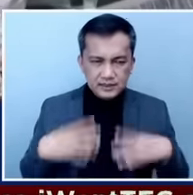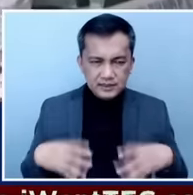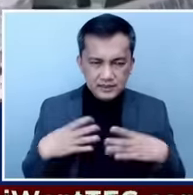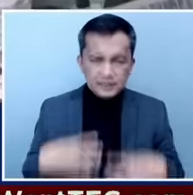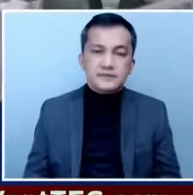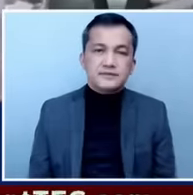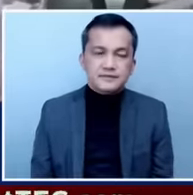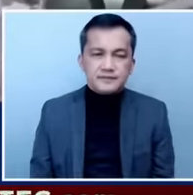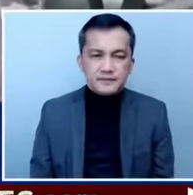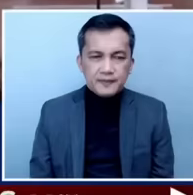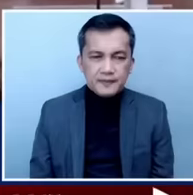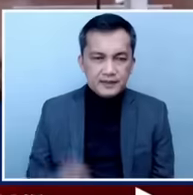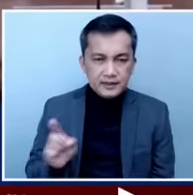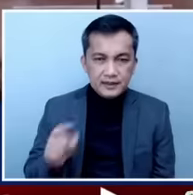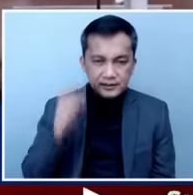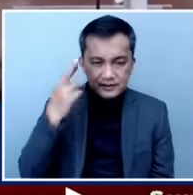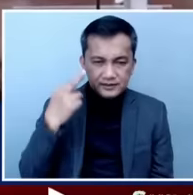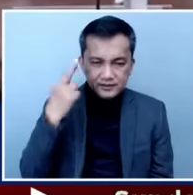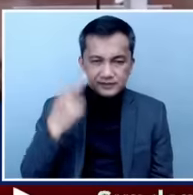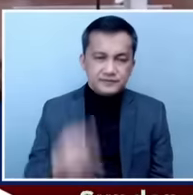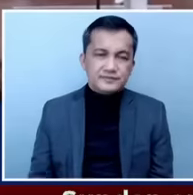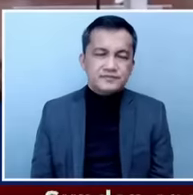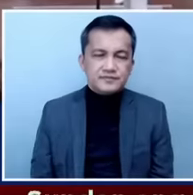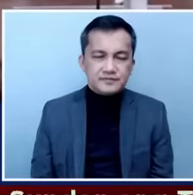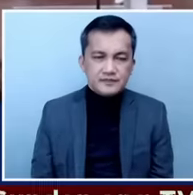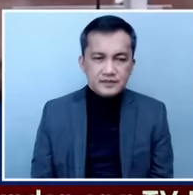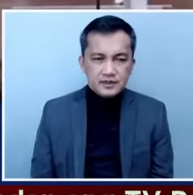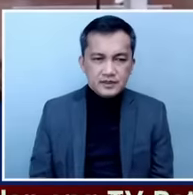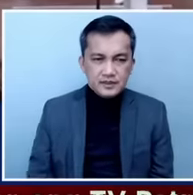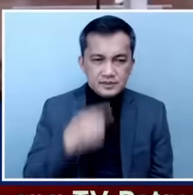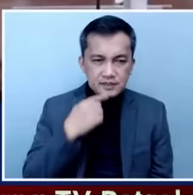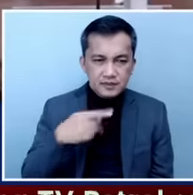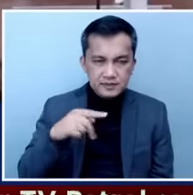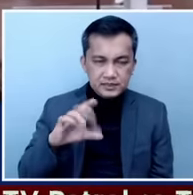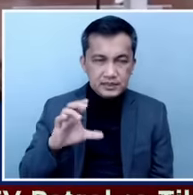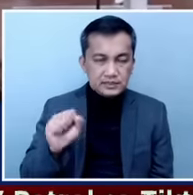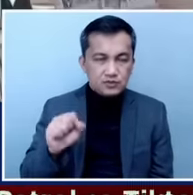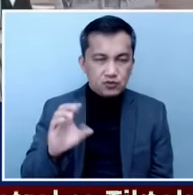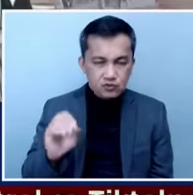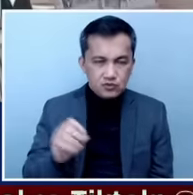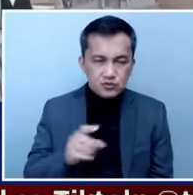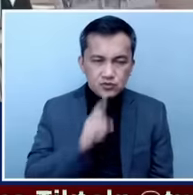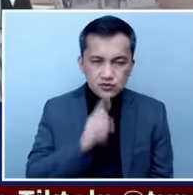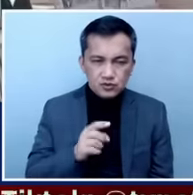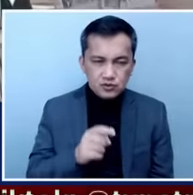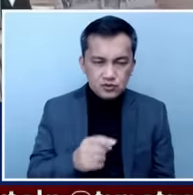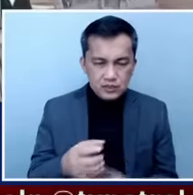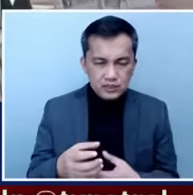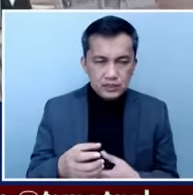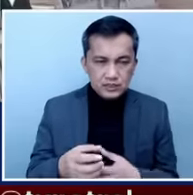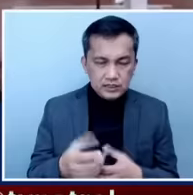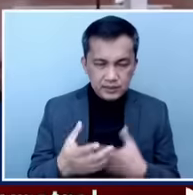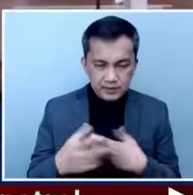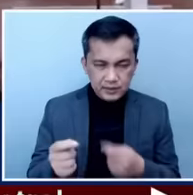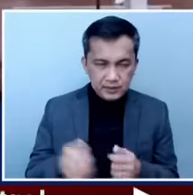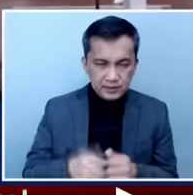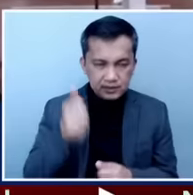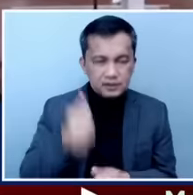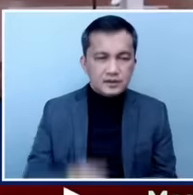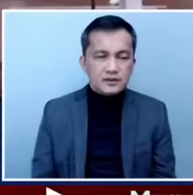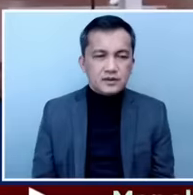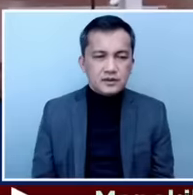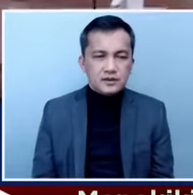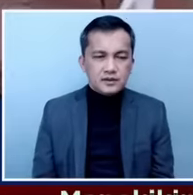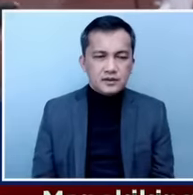So, yan po ang reason niya. Pero git ng PCSO, totoong mananaya ang nanalo. Your Honor, if there is something